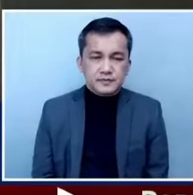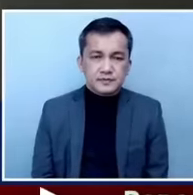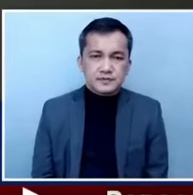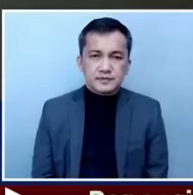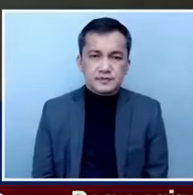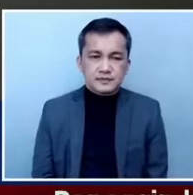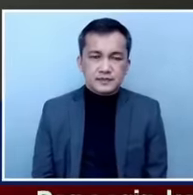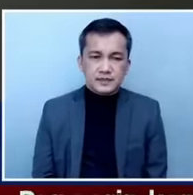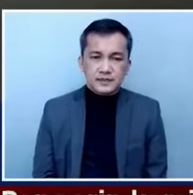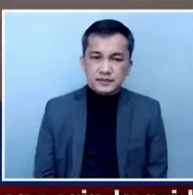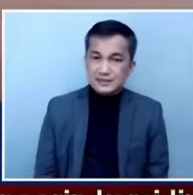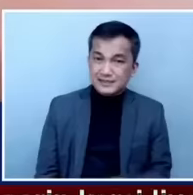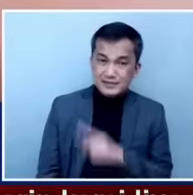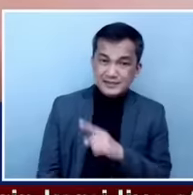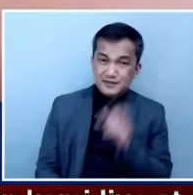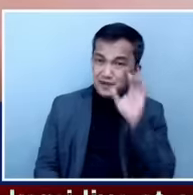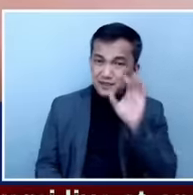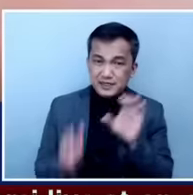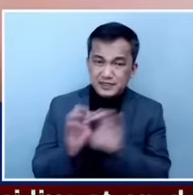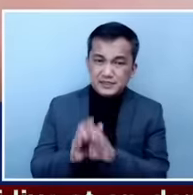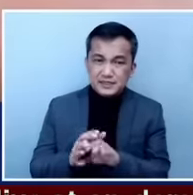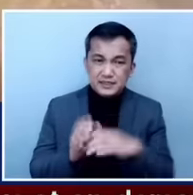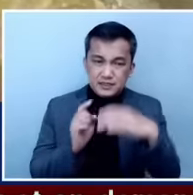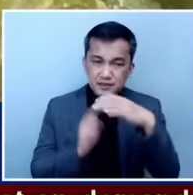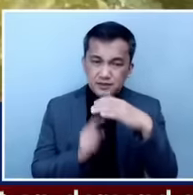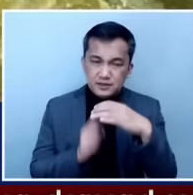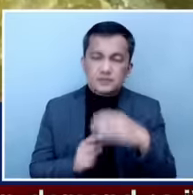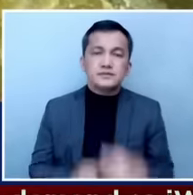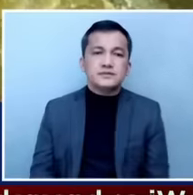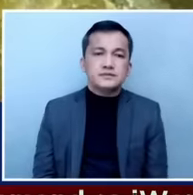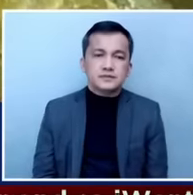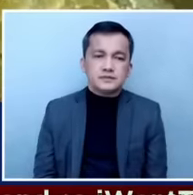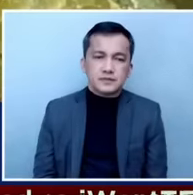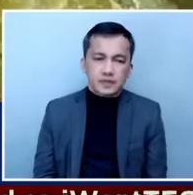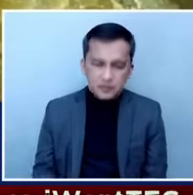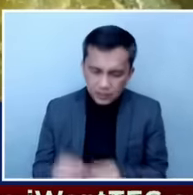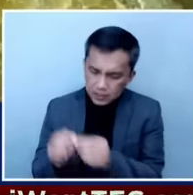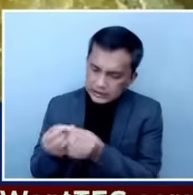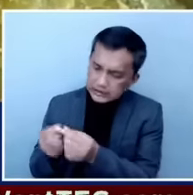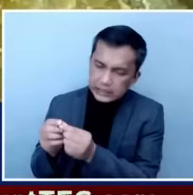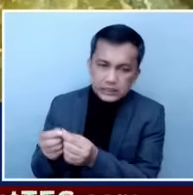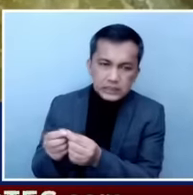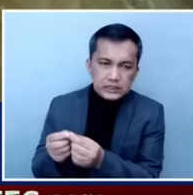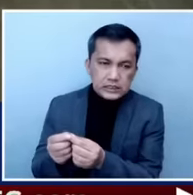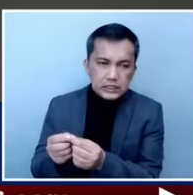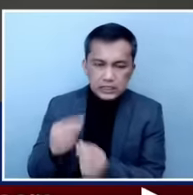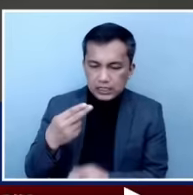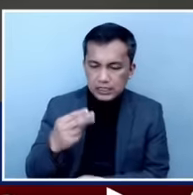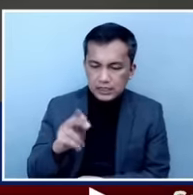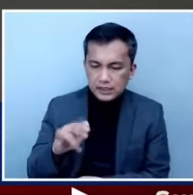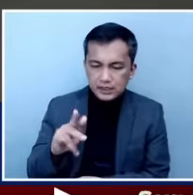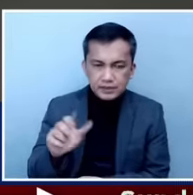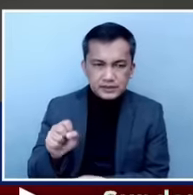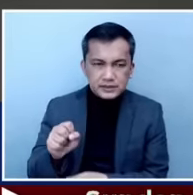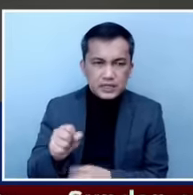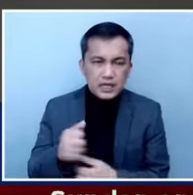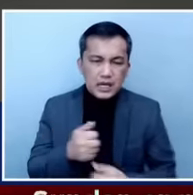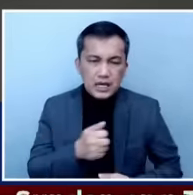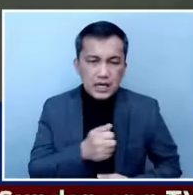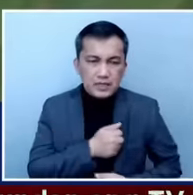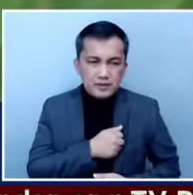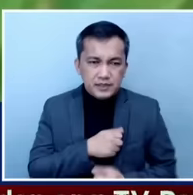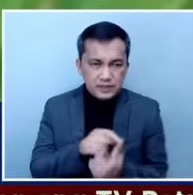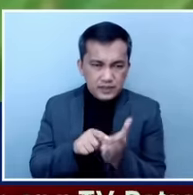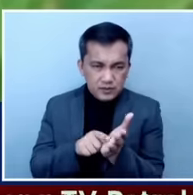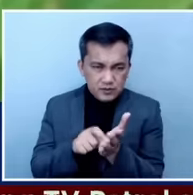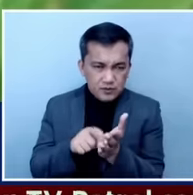Sa mga litratong nakuha ng ABS-CBN News, nakita ang pag-atake ng harabas o army worm sa mga taniman